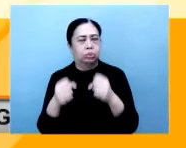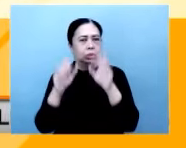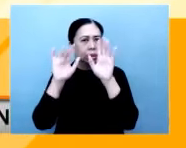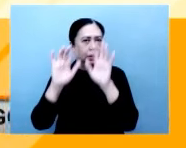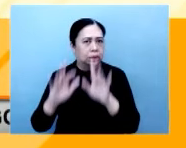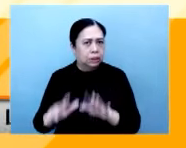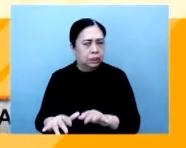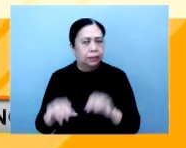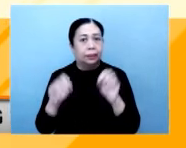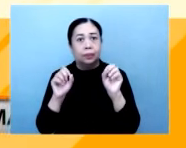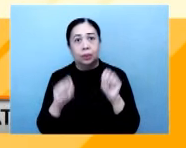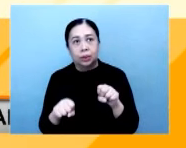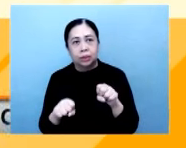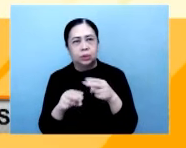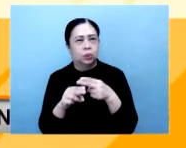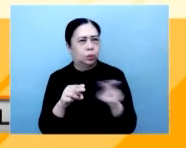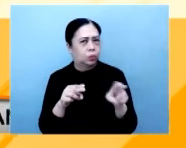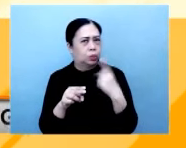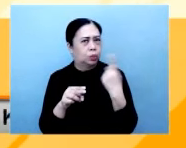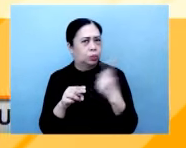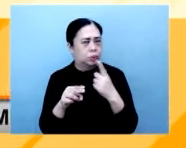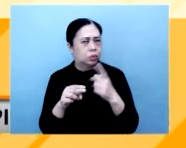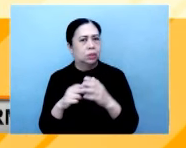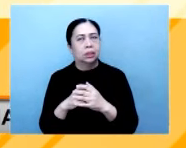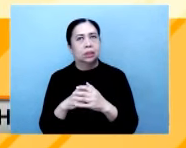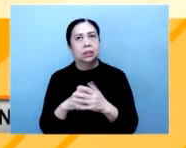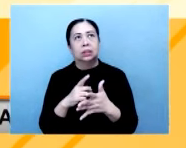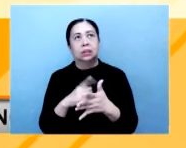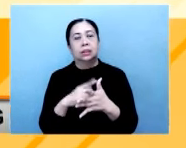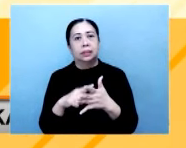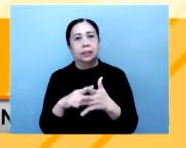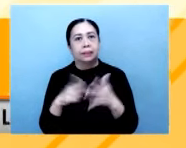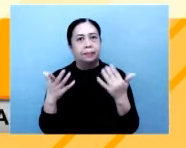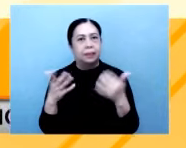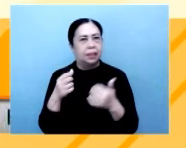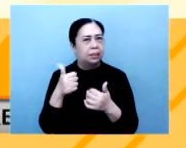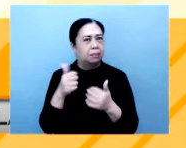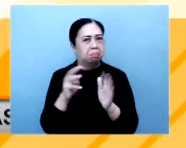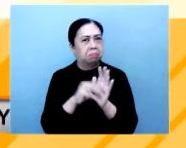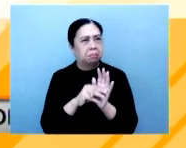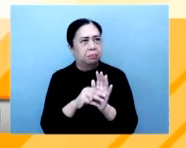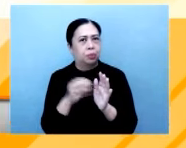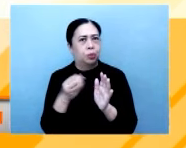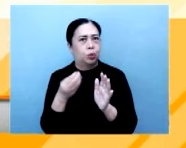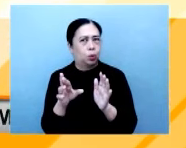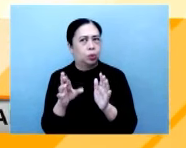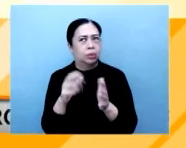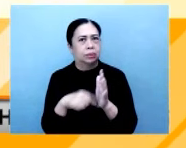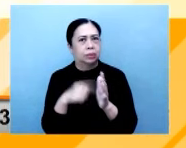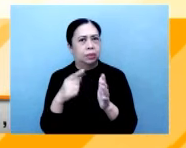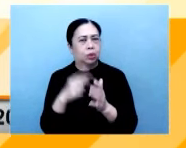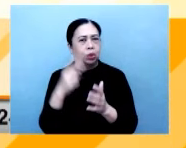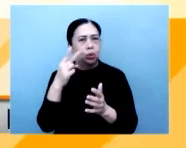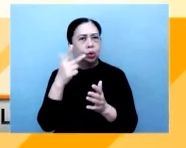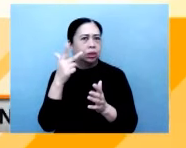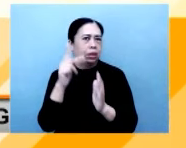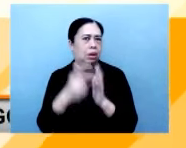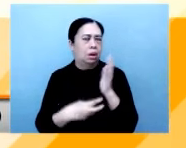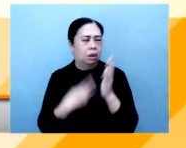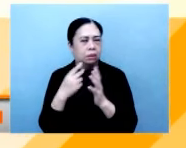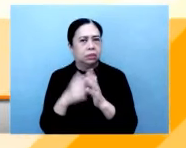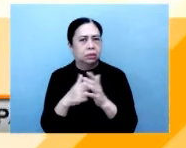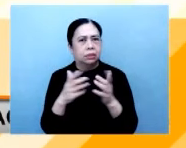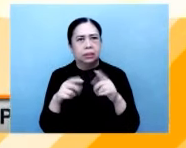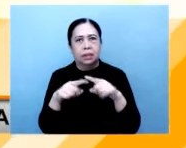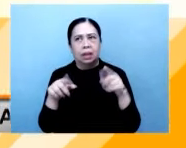pwedeng mga panandalian lang din. And then mga 10 minutes o di kaya in severe cases 2 to 3 hours. Then after nun, wala